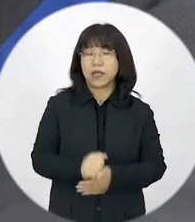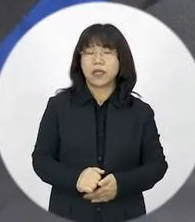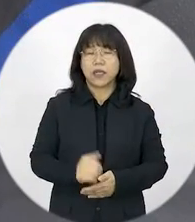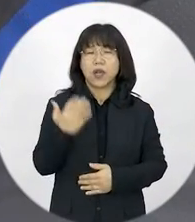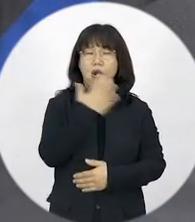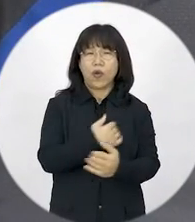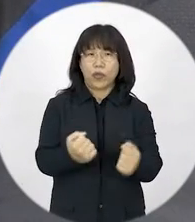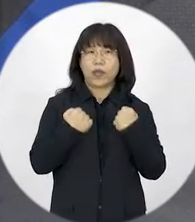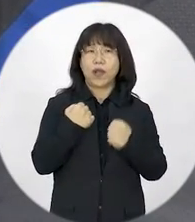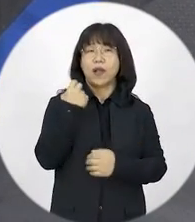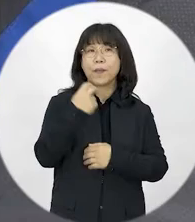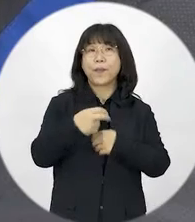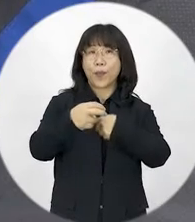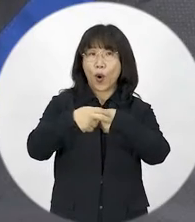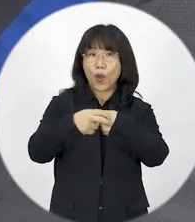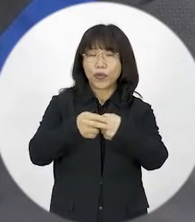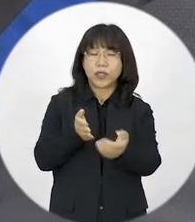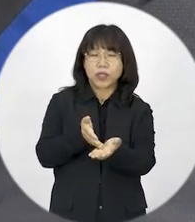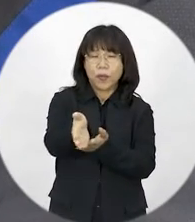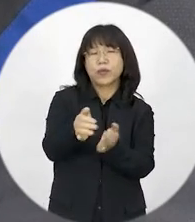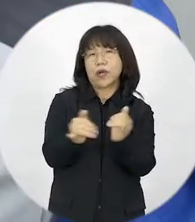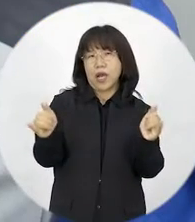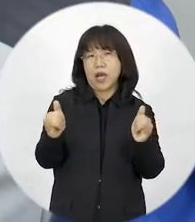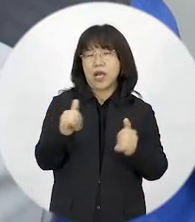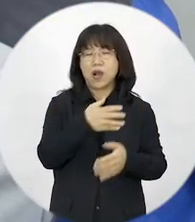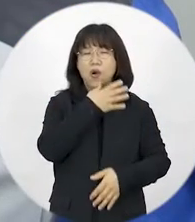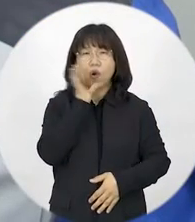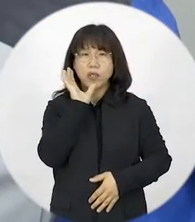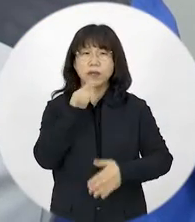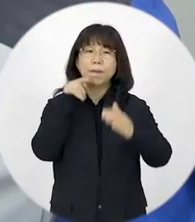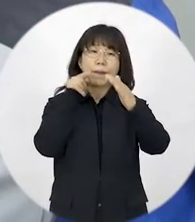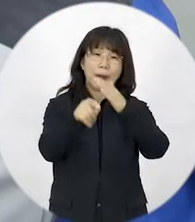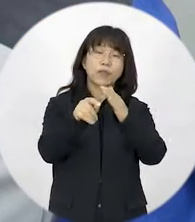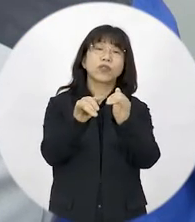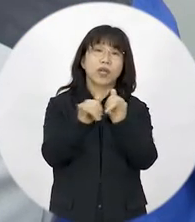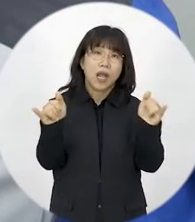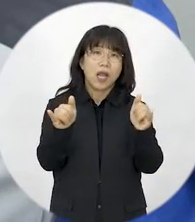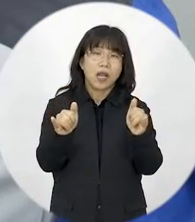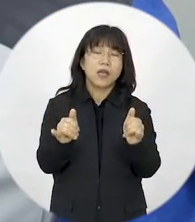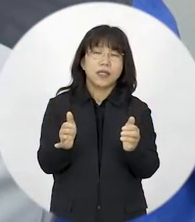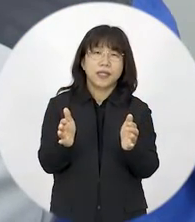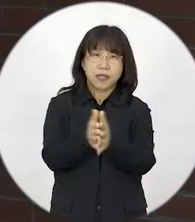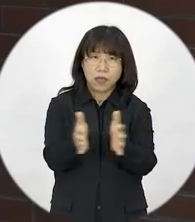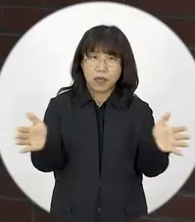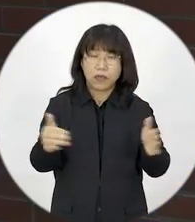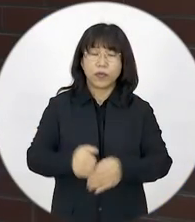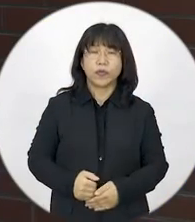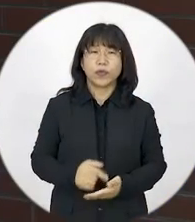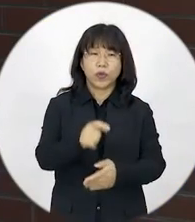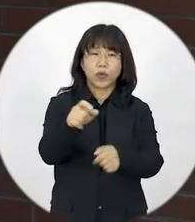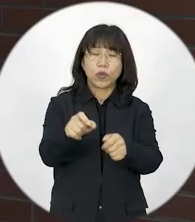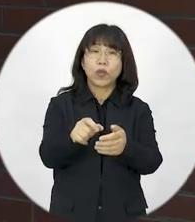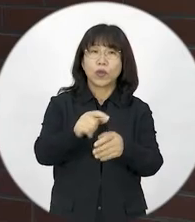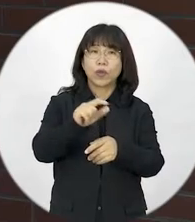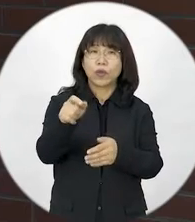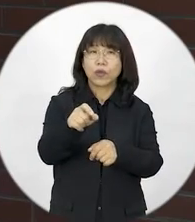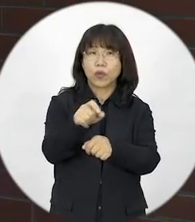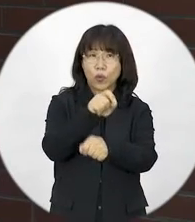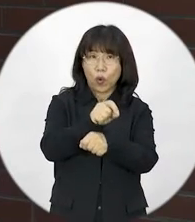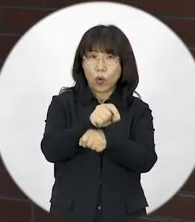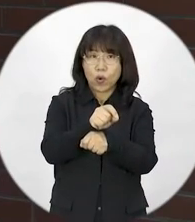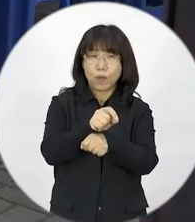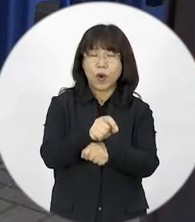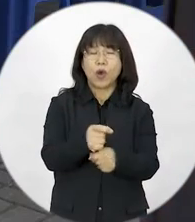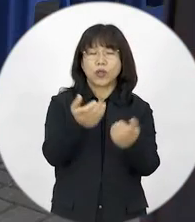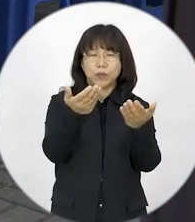예 건강 보건 전문 인력 어르신 돌보미 등 찾아가는 방문 건강 관리를 실시하고 동주민센터 무더위 쉼터